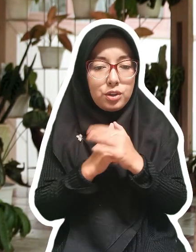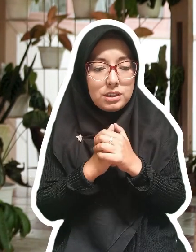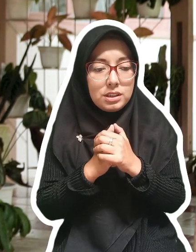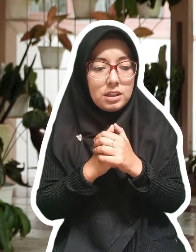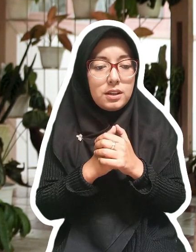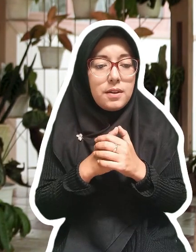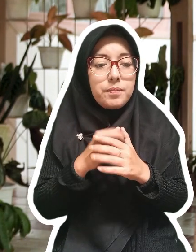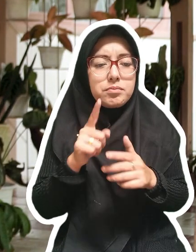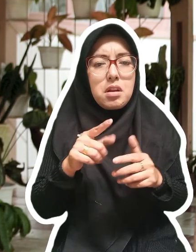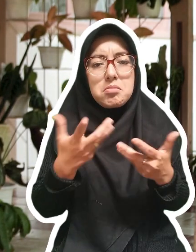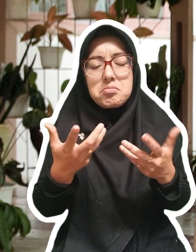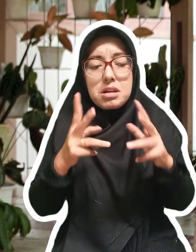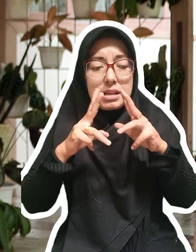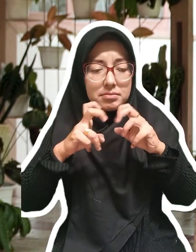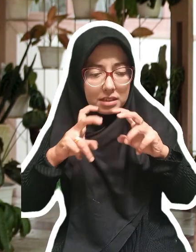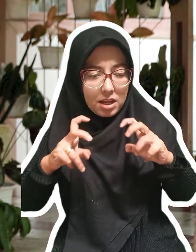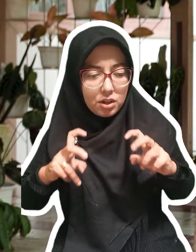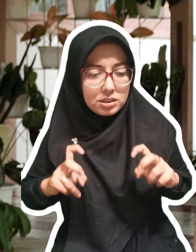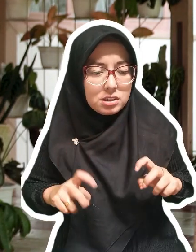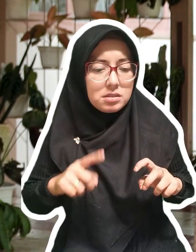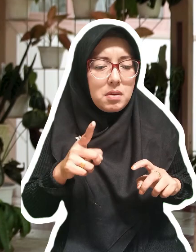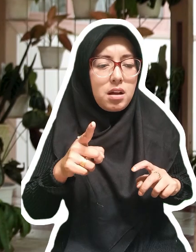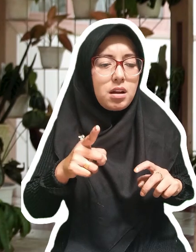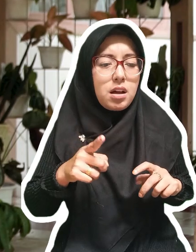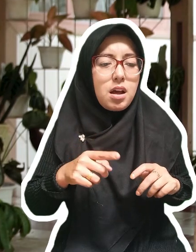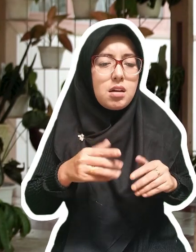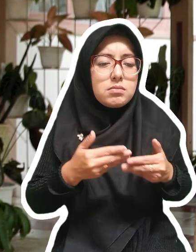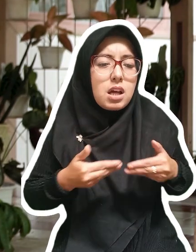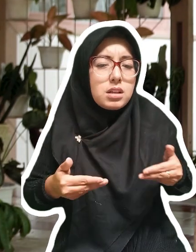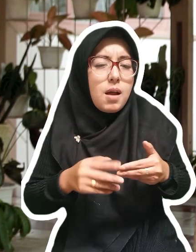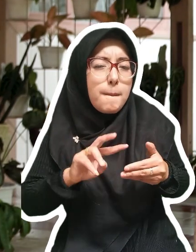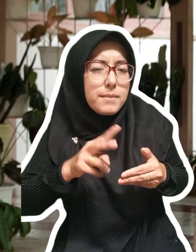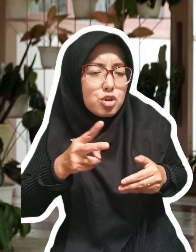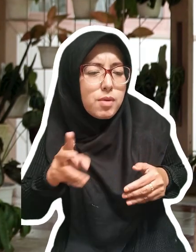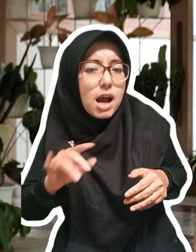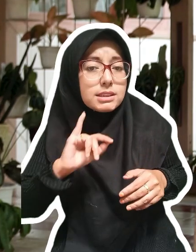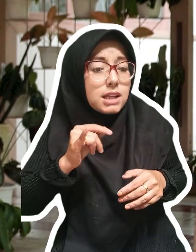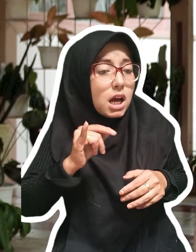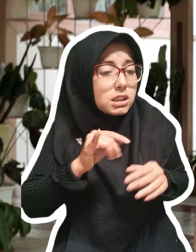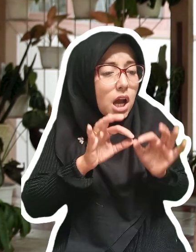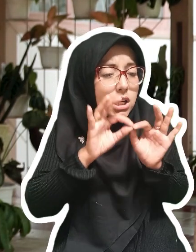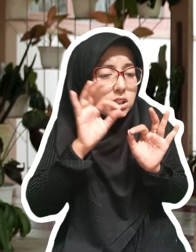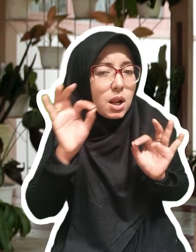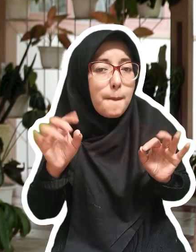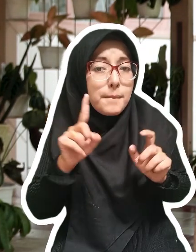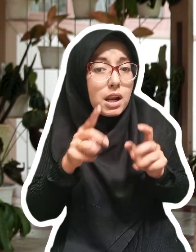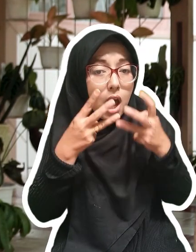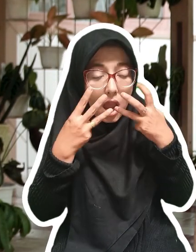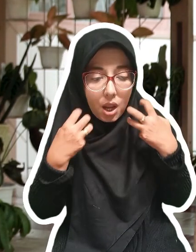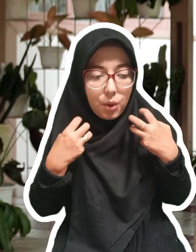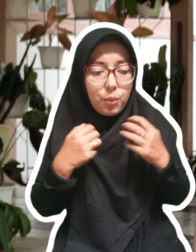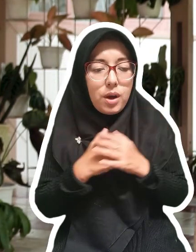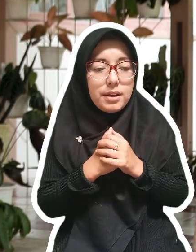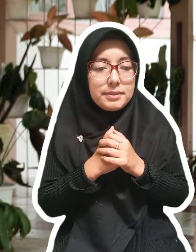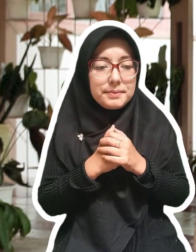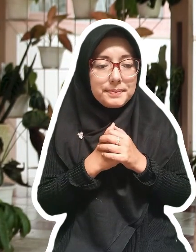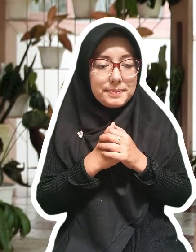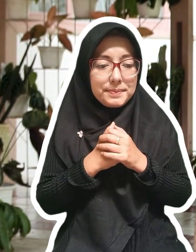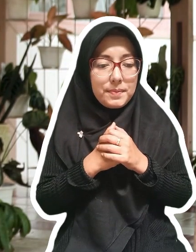di mana kita melakukan diagnosa berdasarkan perubahan jaringan yang terjadi pada hewan. Kemudian kita